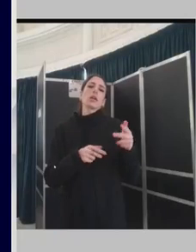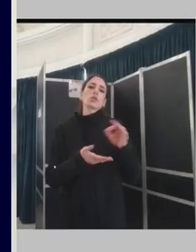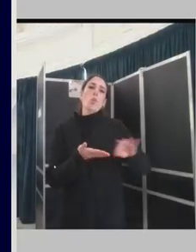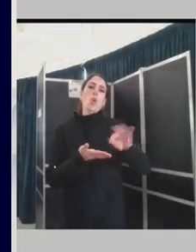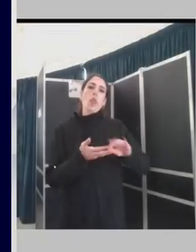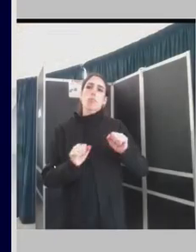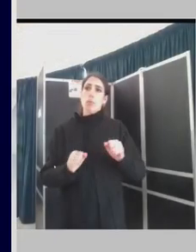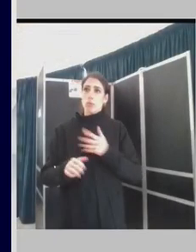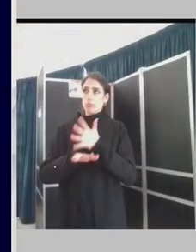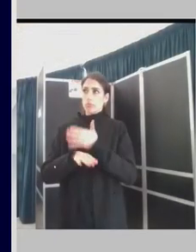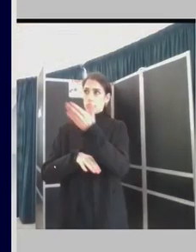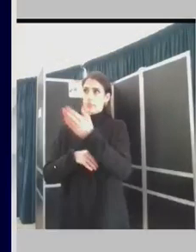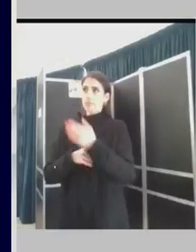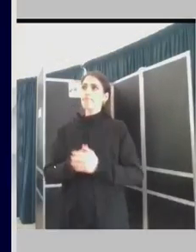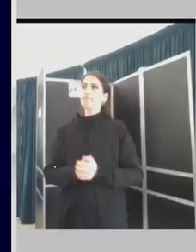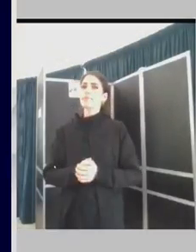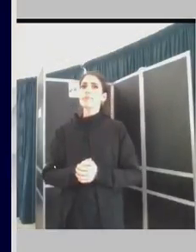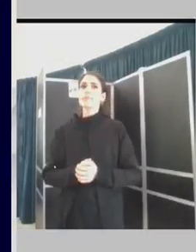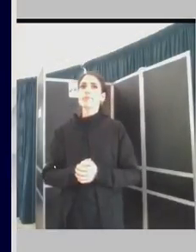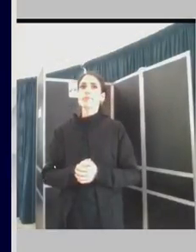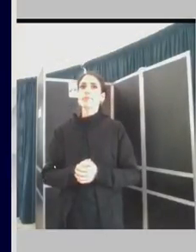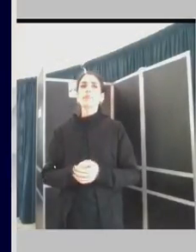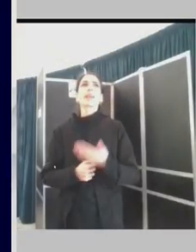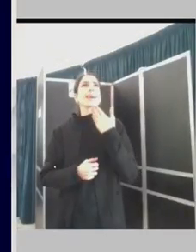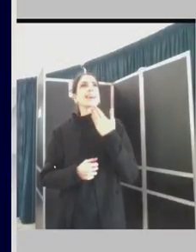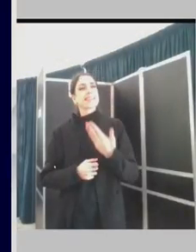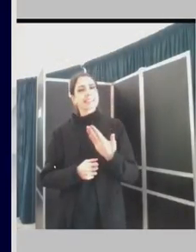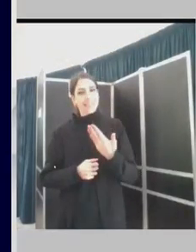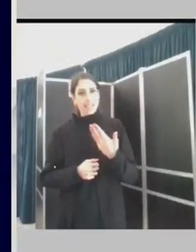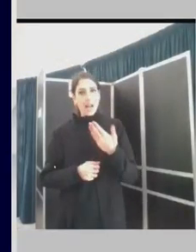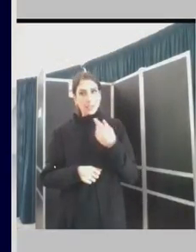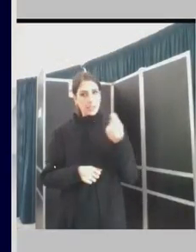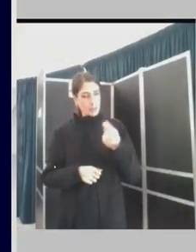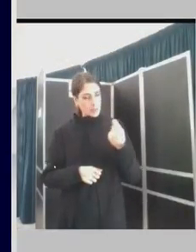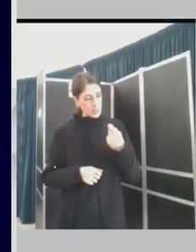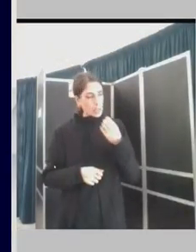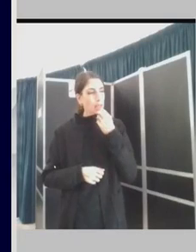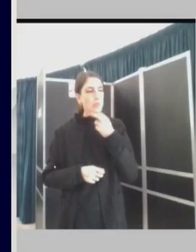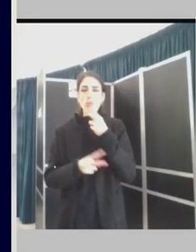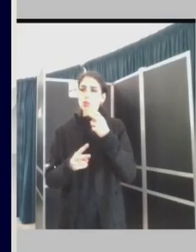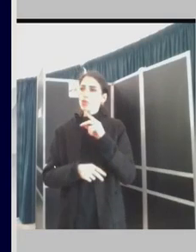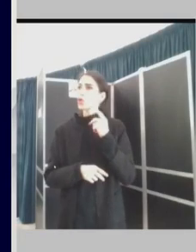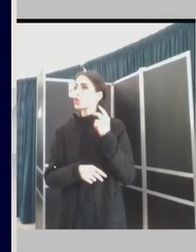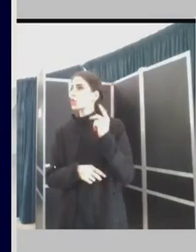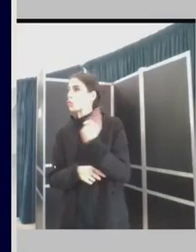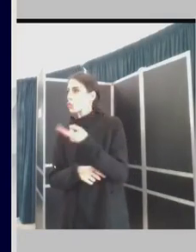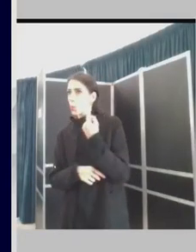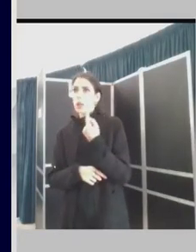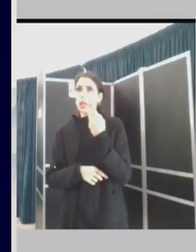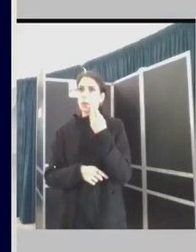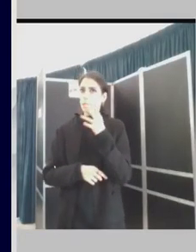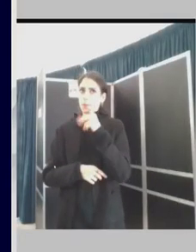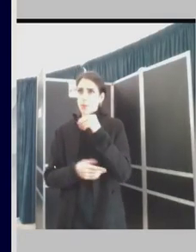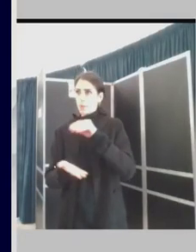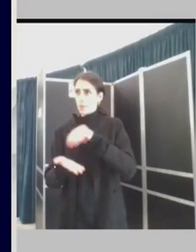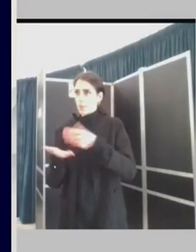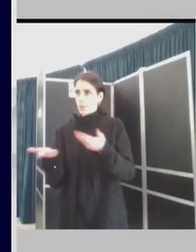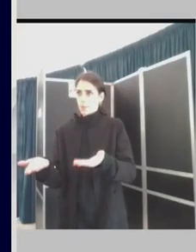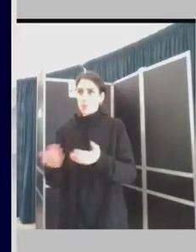Grazie Presidente e buongiorno a tutte e a tutti. Veramente il mio sarà un intervento breve, però penso importante,